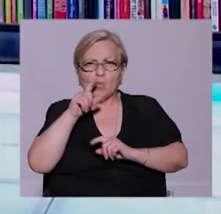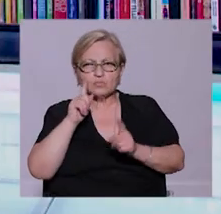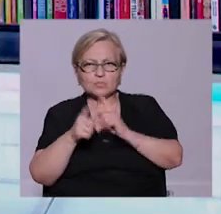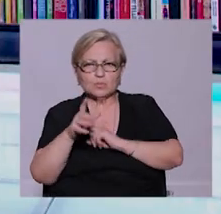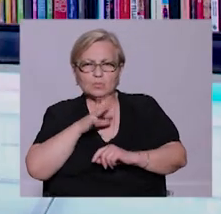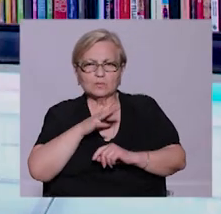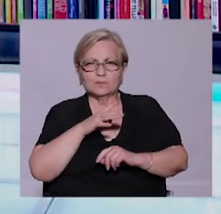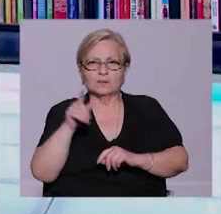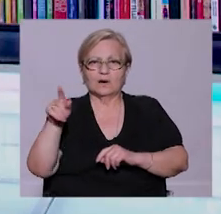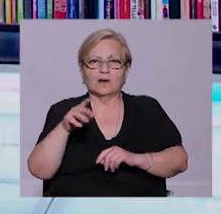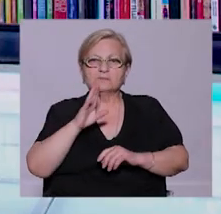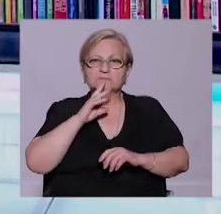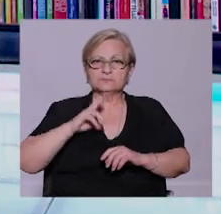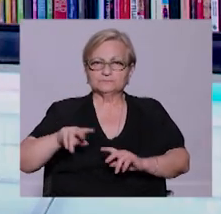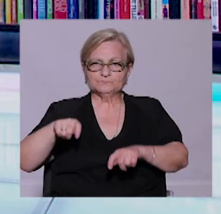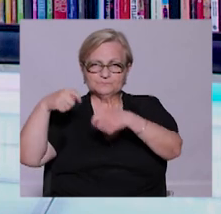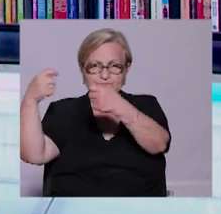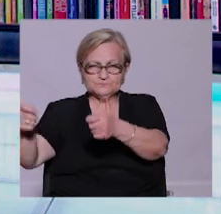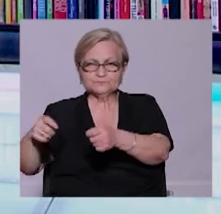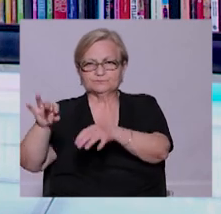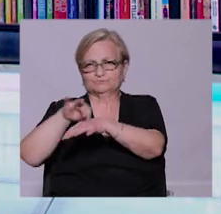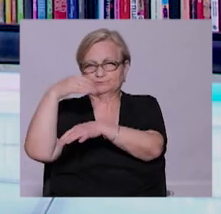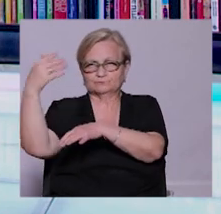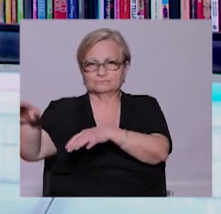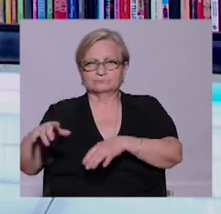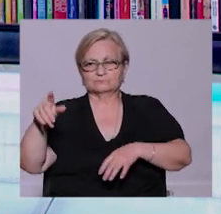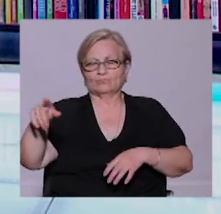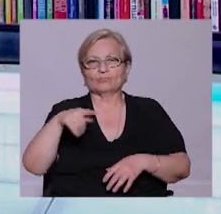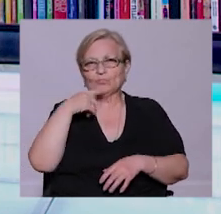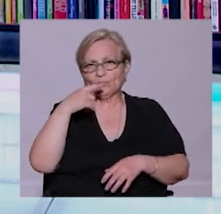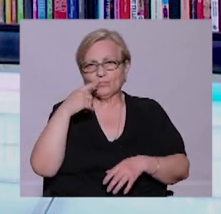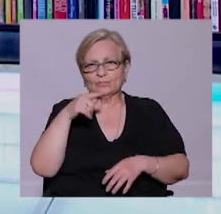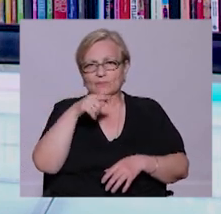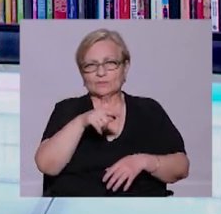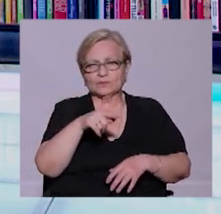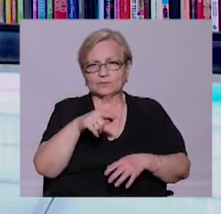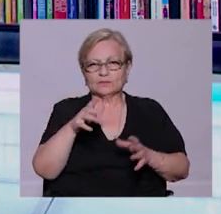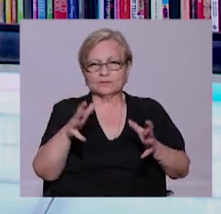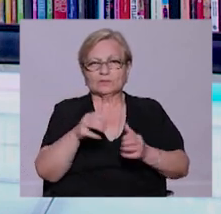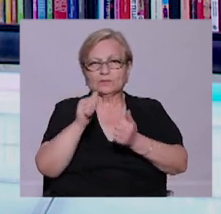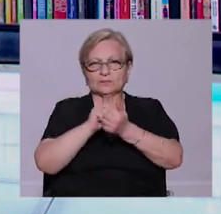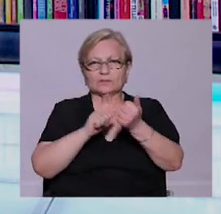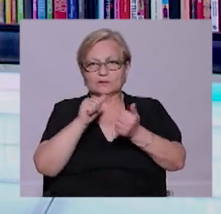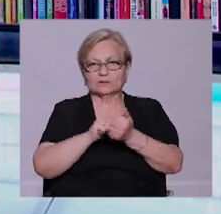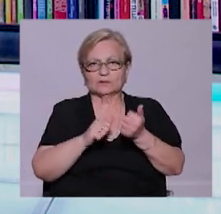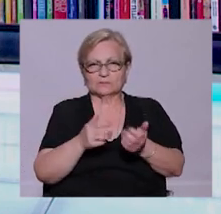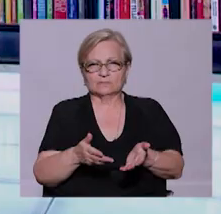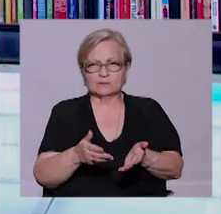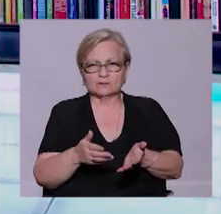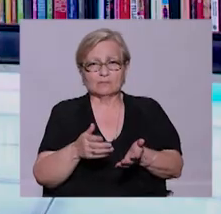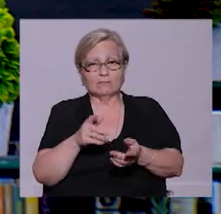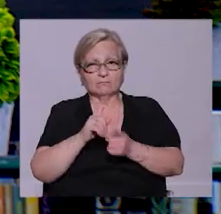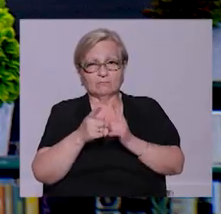ვითხოვო. ითხოვა ქალი და ქორწილი გაუმართა. ჭედელმა ასე თქვა, ამ ქვაზე უფრო უცხო და უკეთესი მზითევი რა უნდა